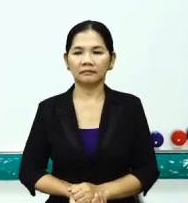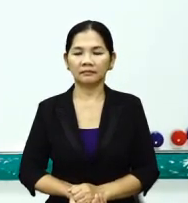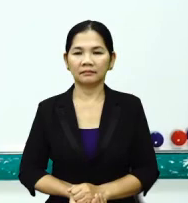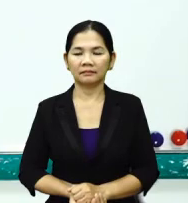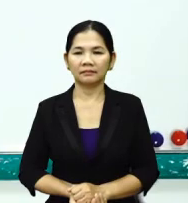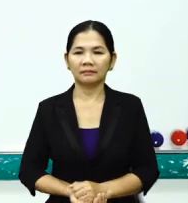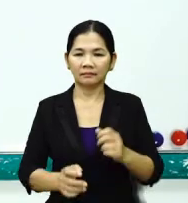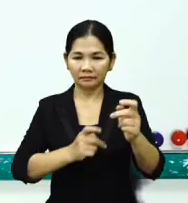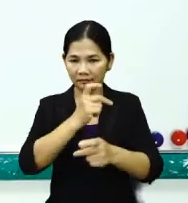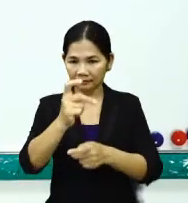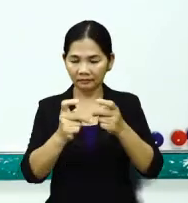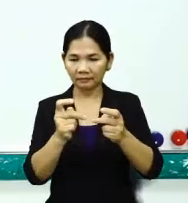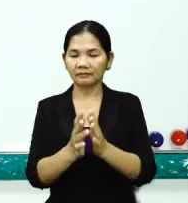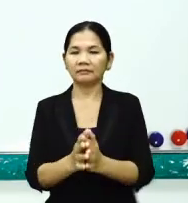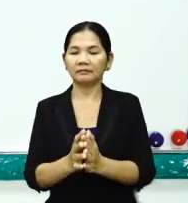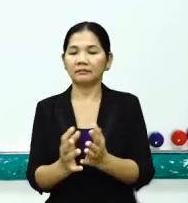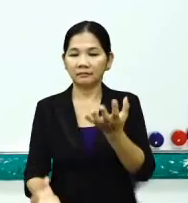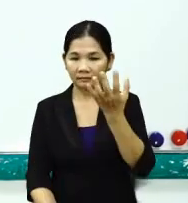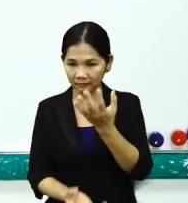Nâng cường tế.